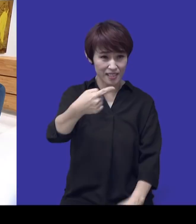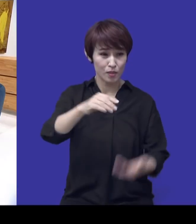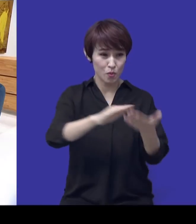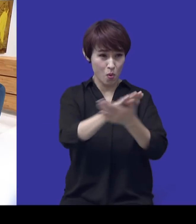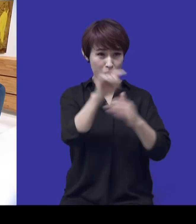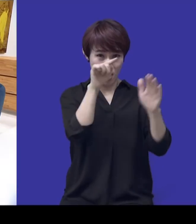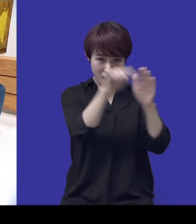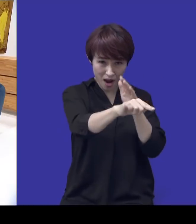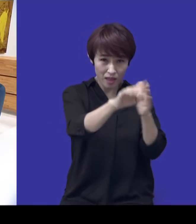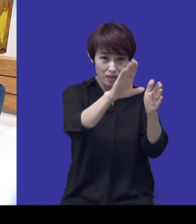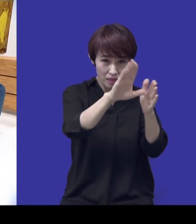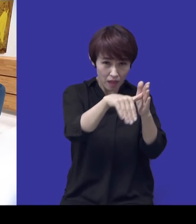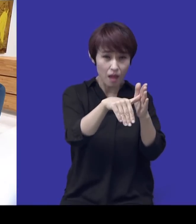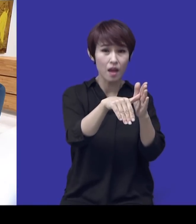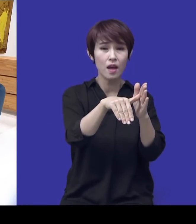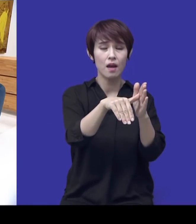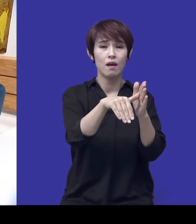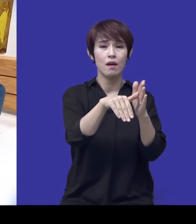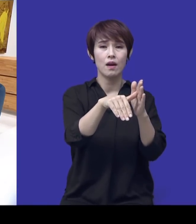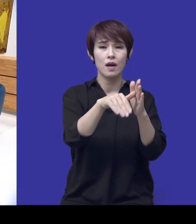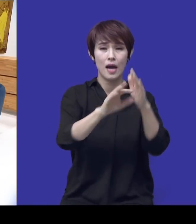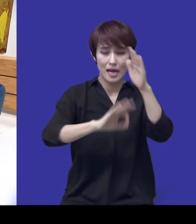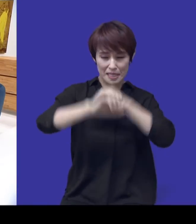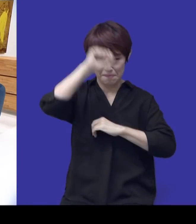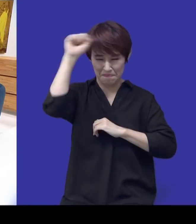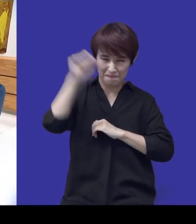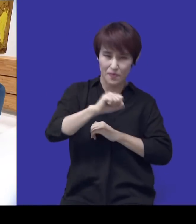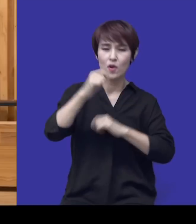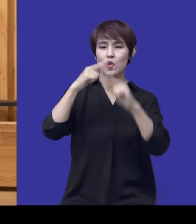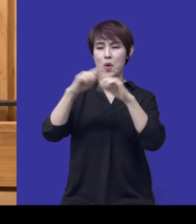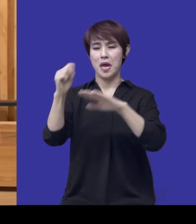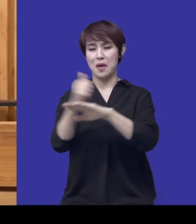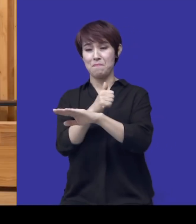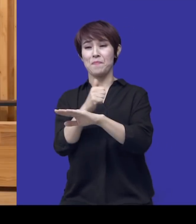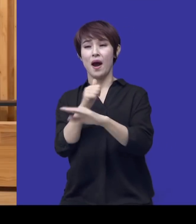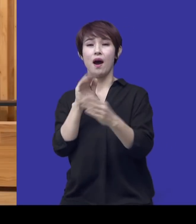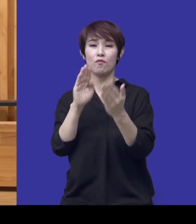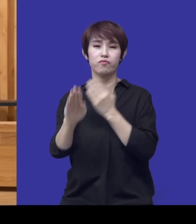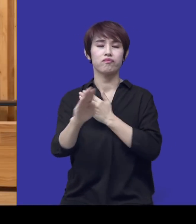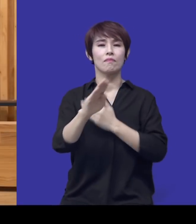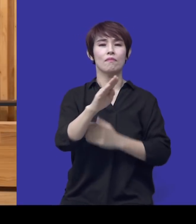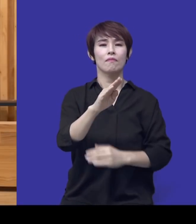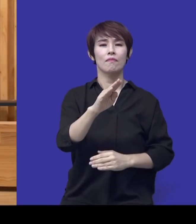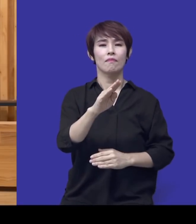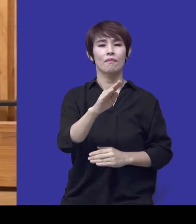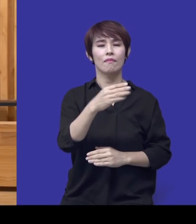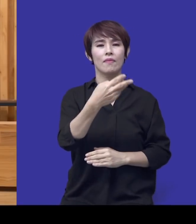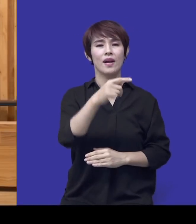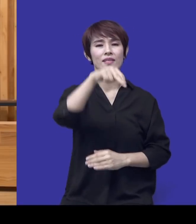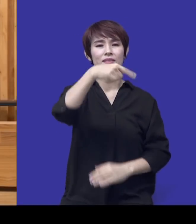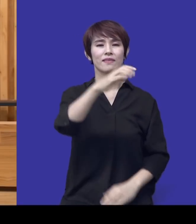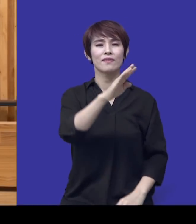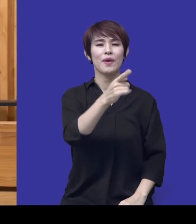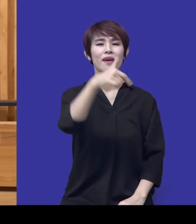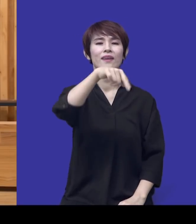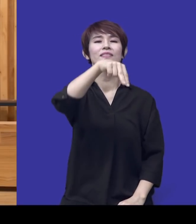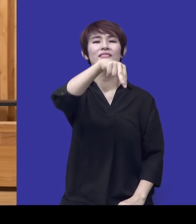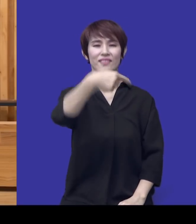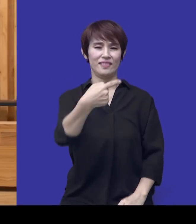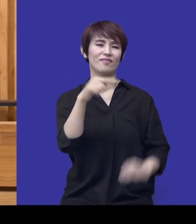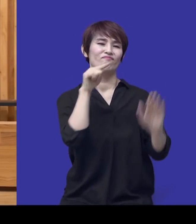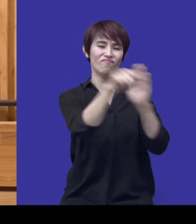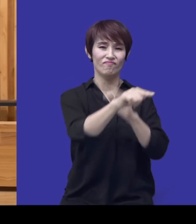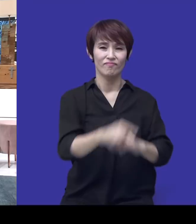갔어요. 아침 가까이 있는 교회. 아침 일찍 일어나가지고 교회 갔어요. 예. 그럼 막 굉장히 밥도 잘 못 챙겨 먹고 했으니까 육체적으로도 많이